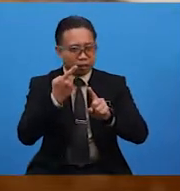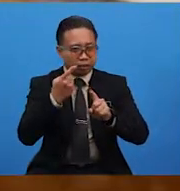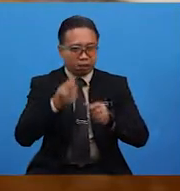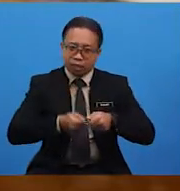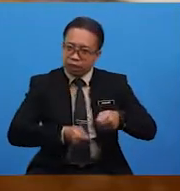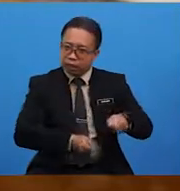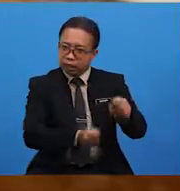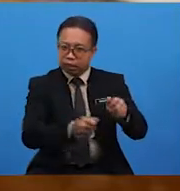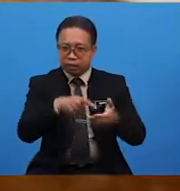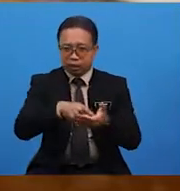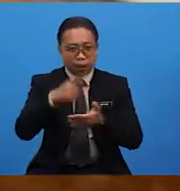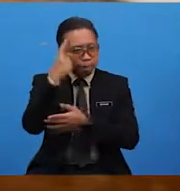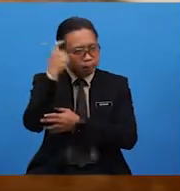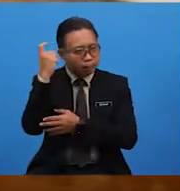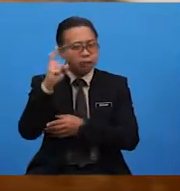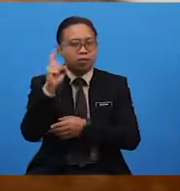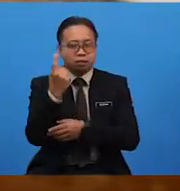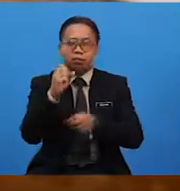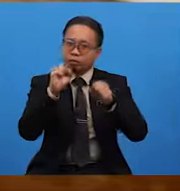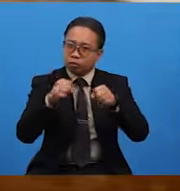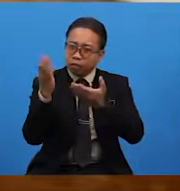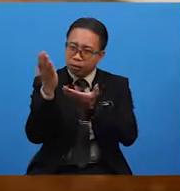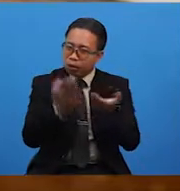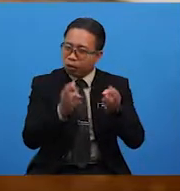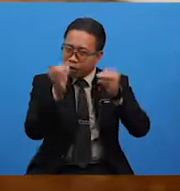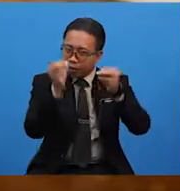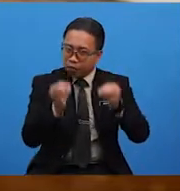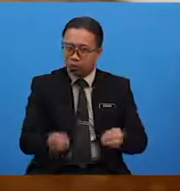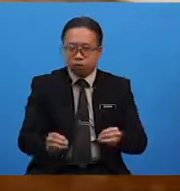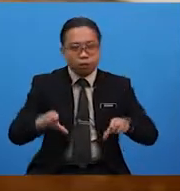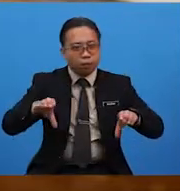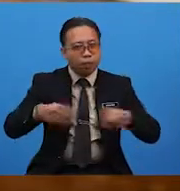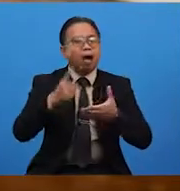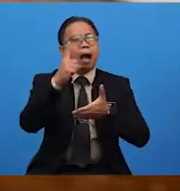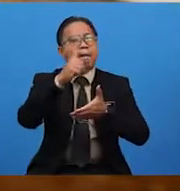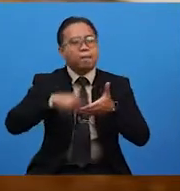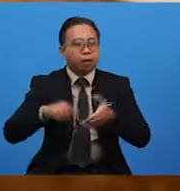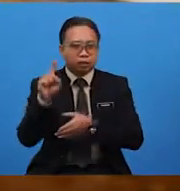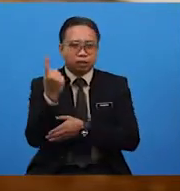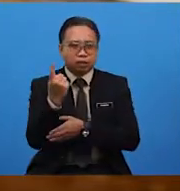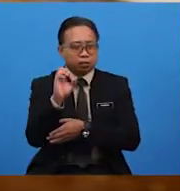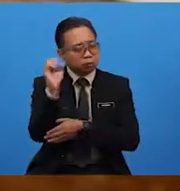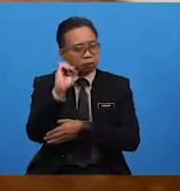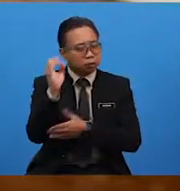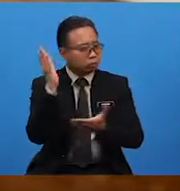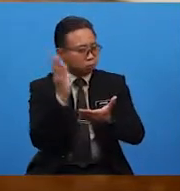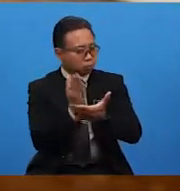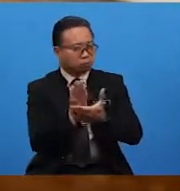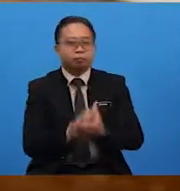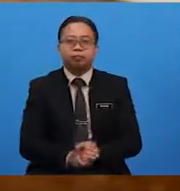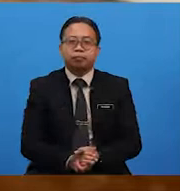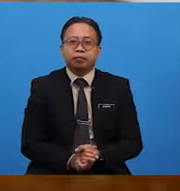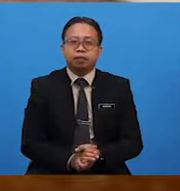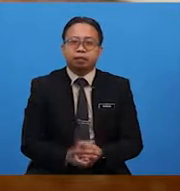bahwa hanya mimpi dan fantasi dapat membawa manusia melakukan apa sahaja tanpa Sekaten atau dengan kata lain